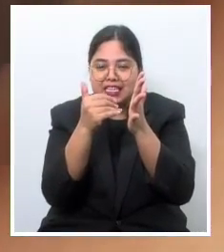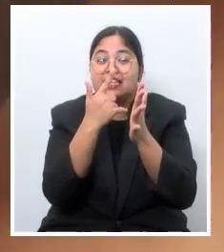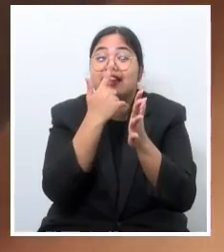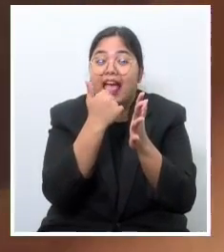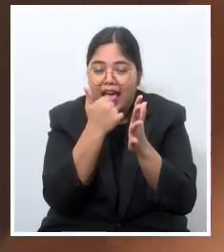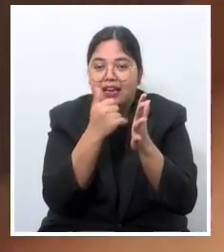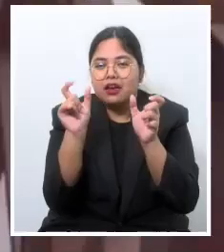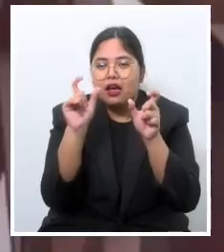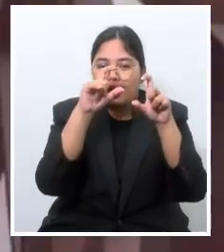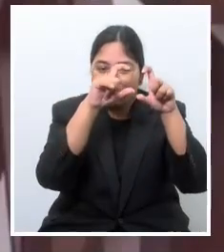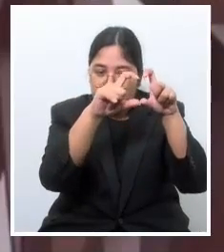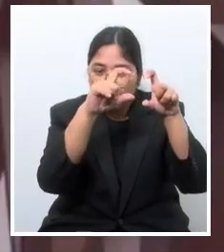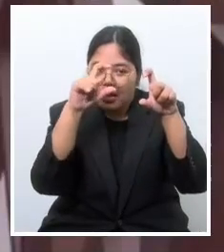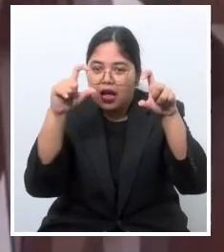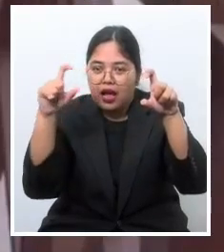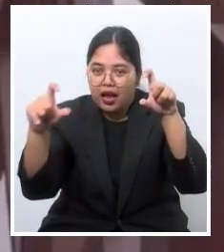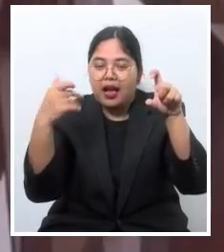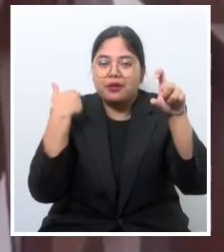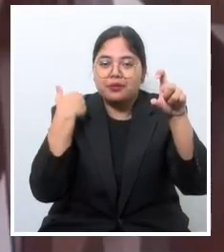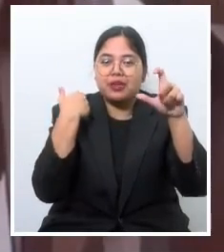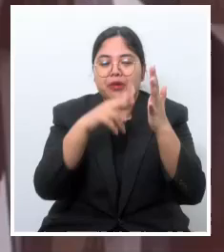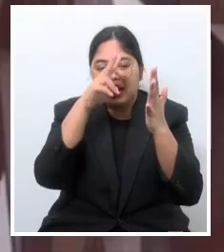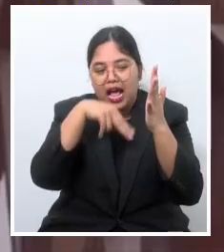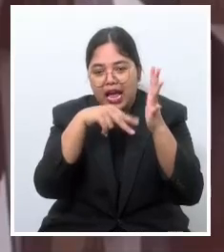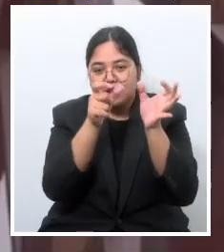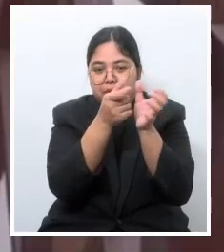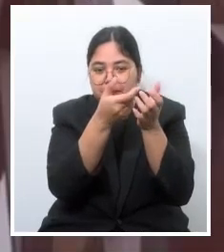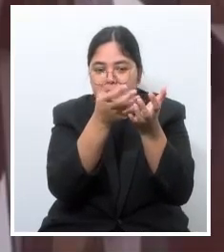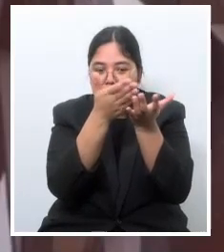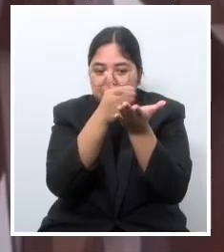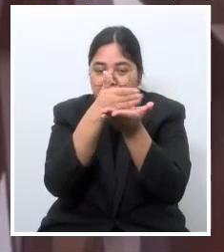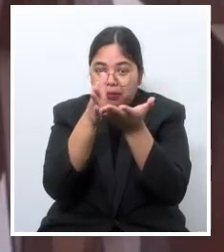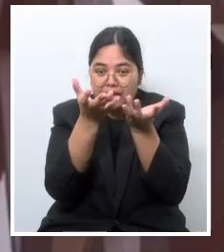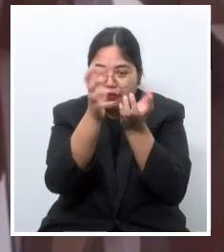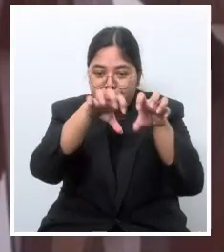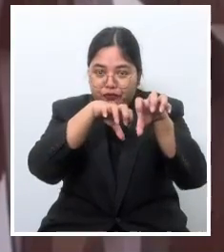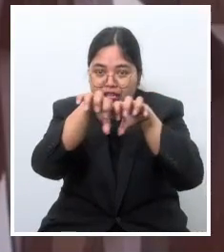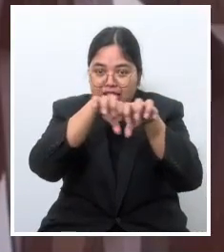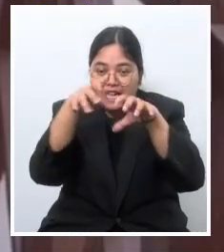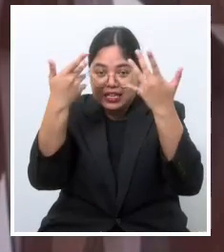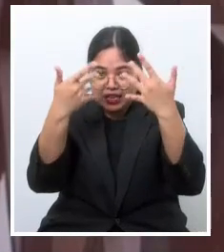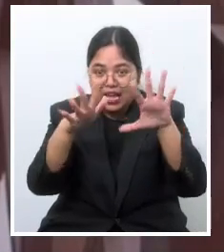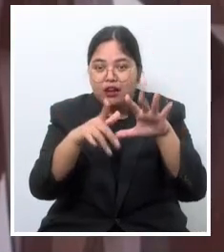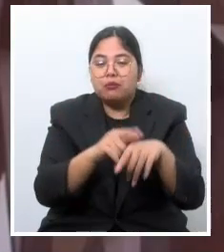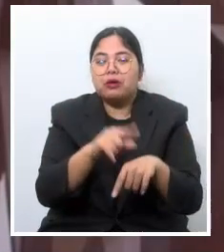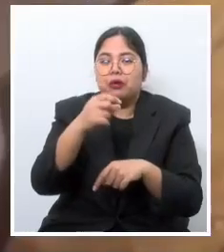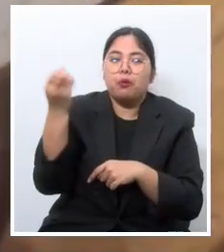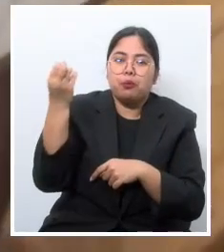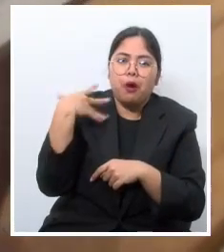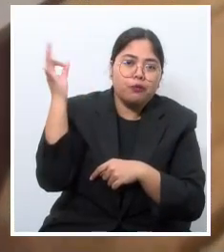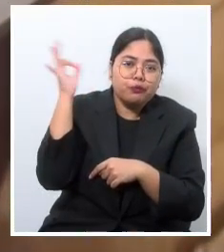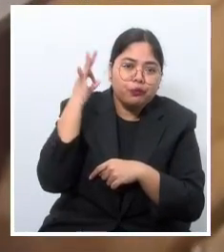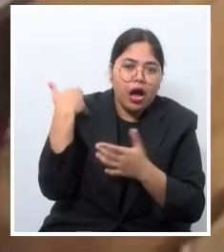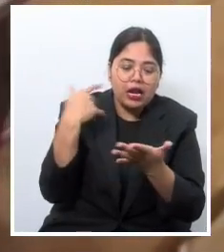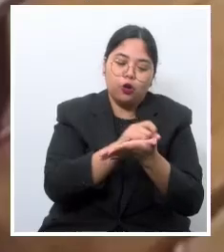ต้นเขียนหลังจากที่่าเขียนแจกลูกคำเสร็จแล้วเด็กก็จะต้องอ่าเขียนตามคำบอกได้ทุกสระ